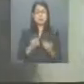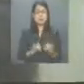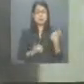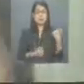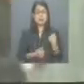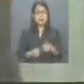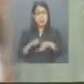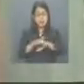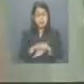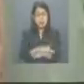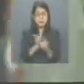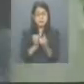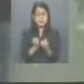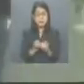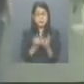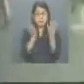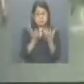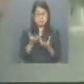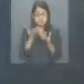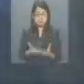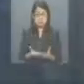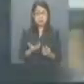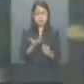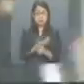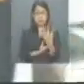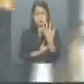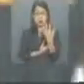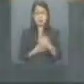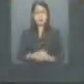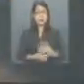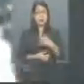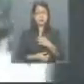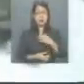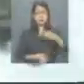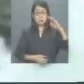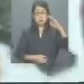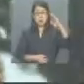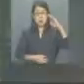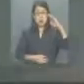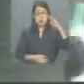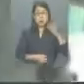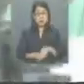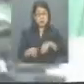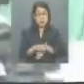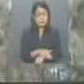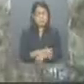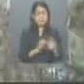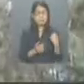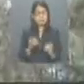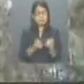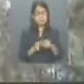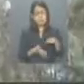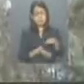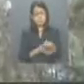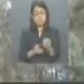างระเบิดแสวงเครื่องน้ำหนักกว่า5กิโลกรัมหวังทำร้ายทหารพรานสังกัดร้อยทหารพราน4505กรมท